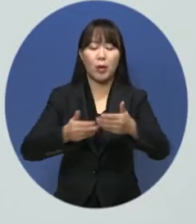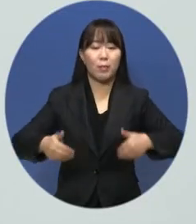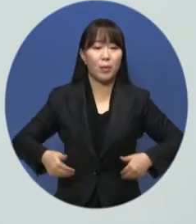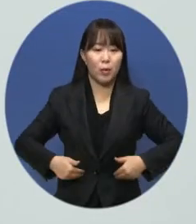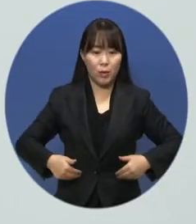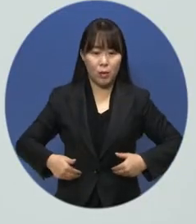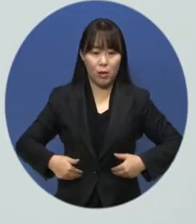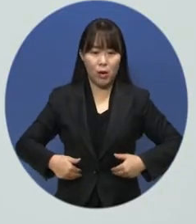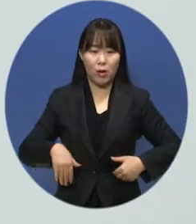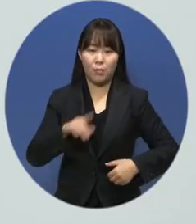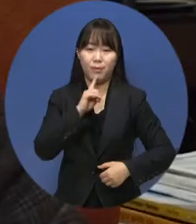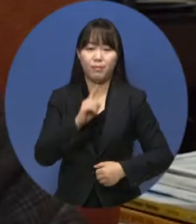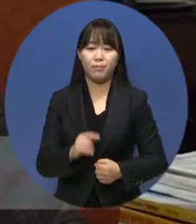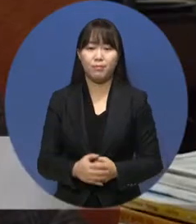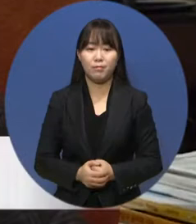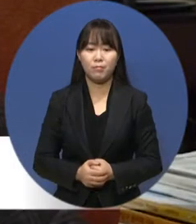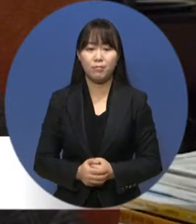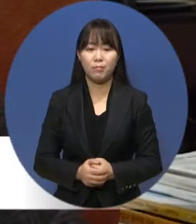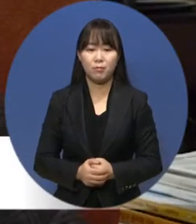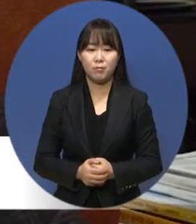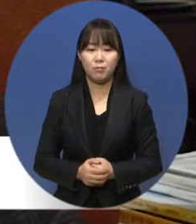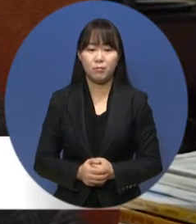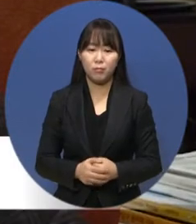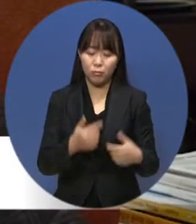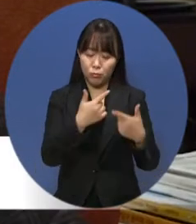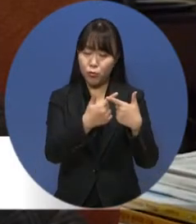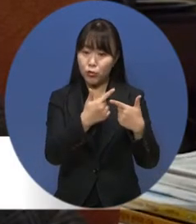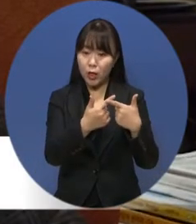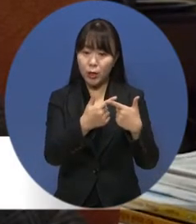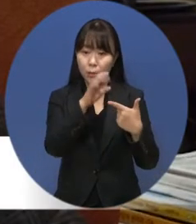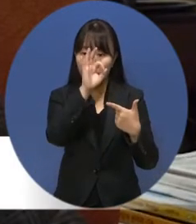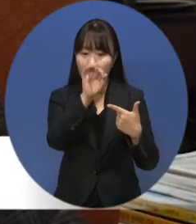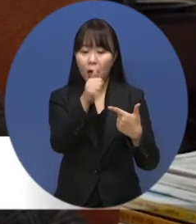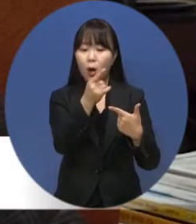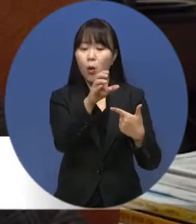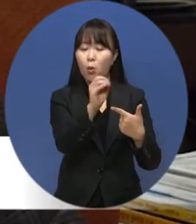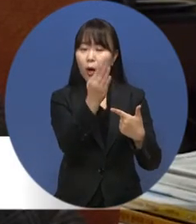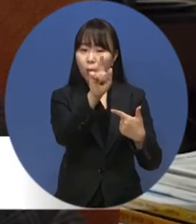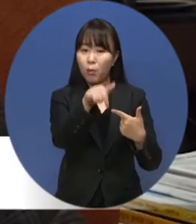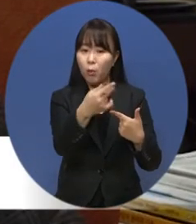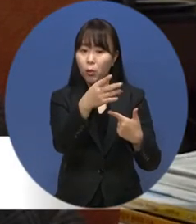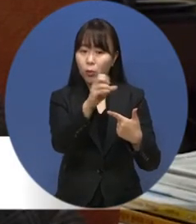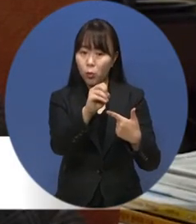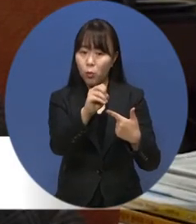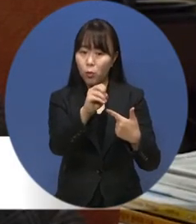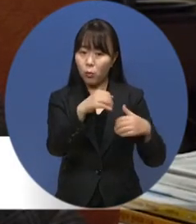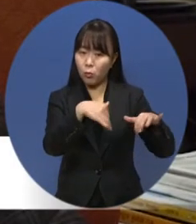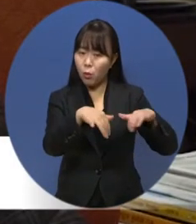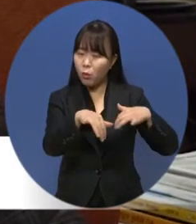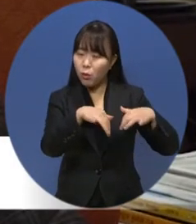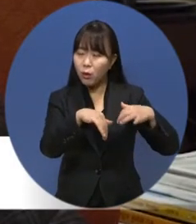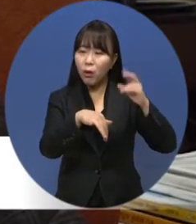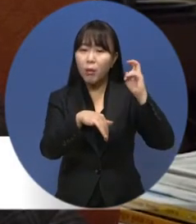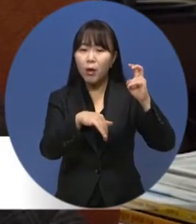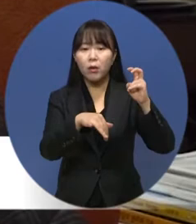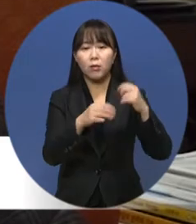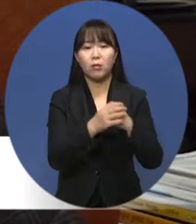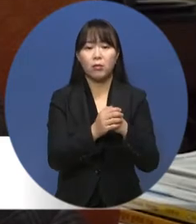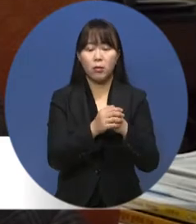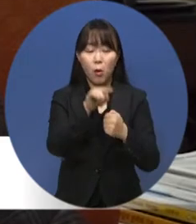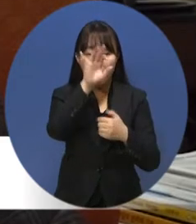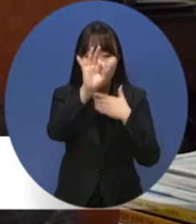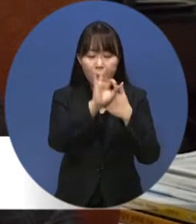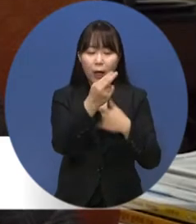지적하기도 합니다 부산의 어디 광복동 그림과 가보면 은 바 무나 거리가